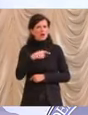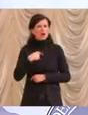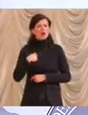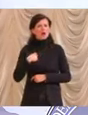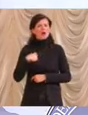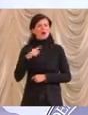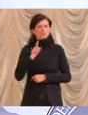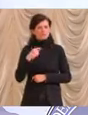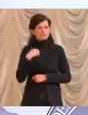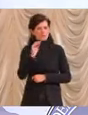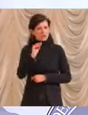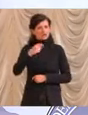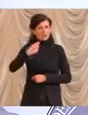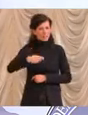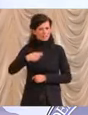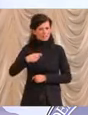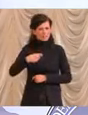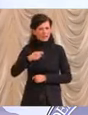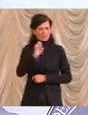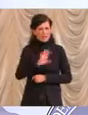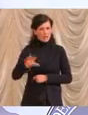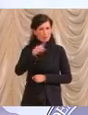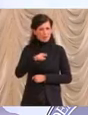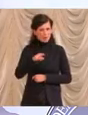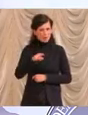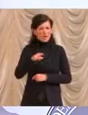dato incarico all'Eurogruppo